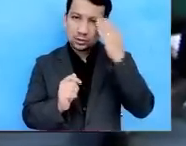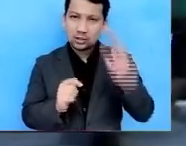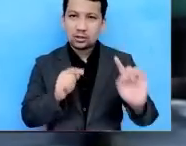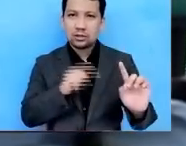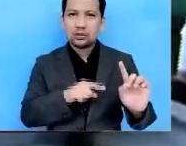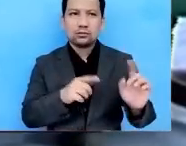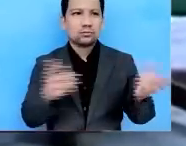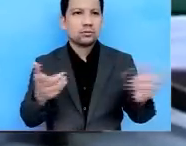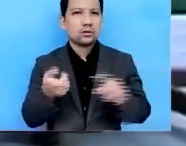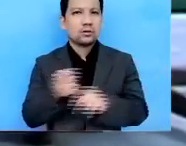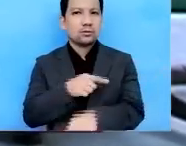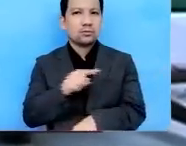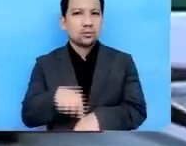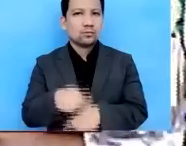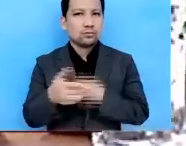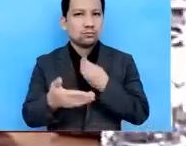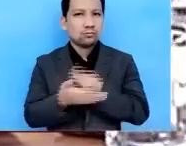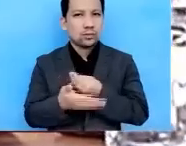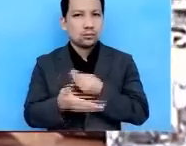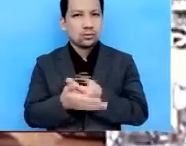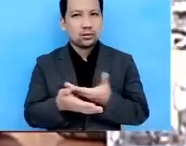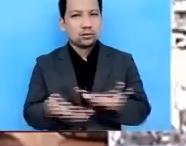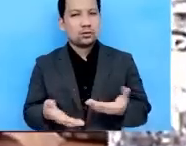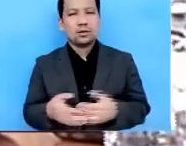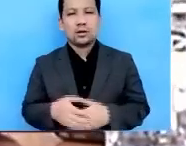saan galing.